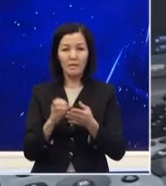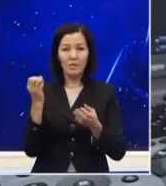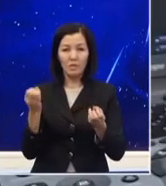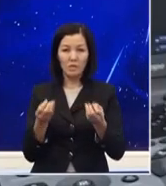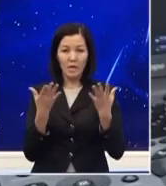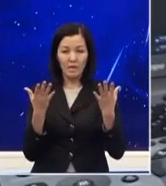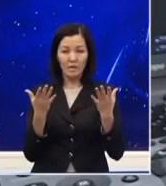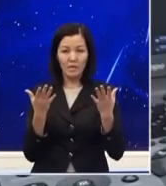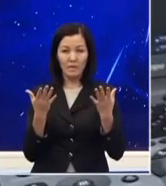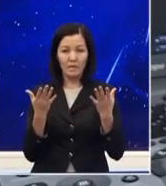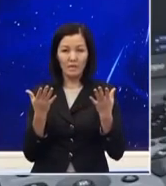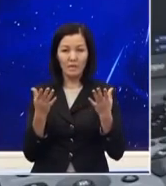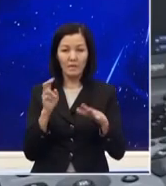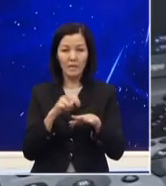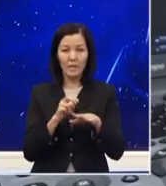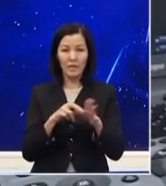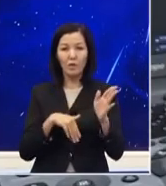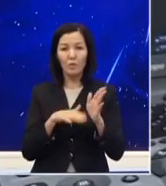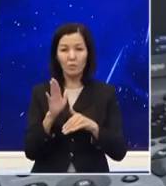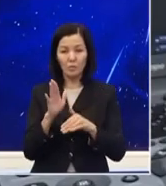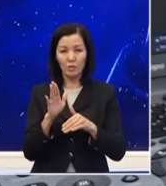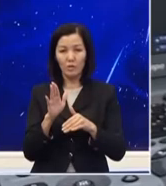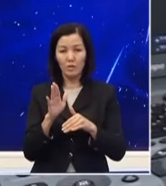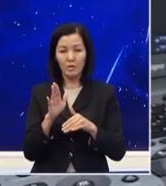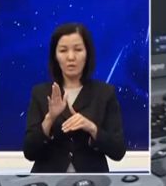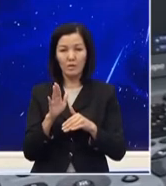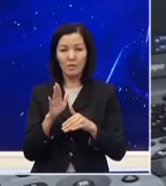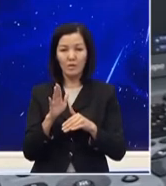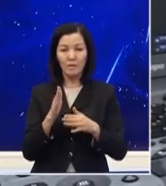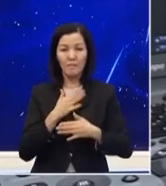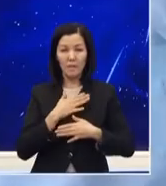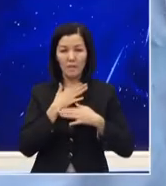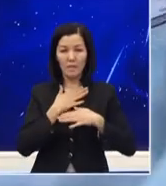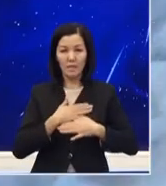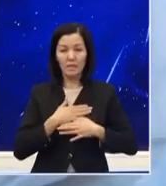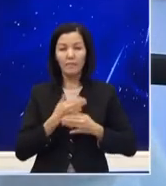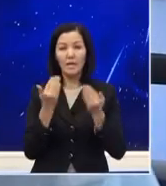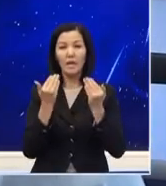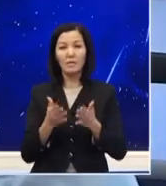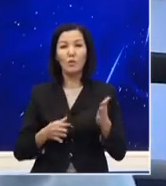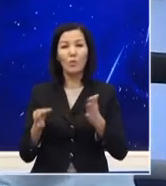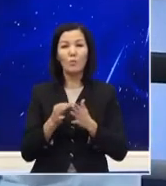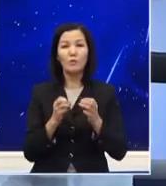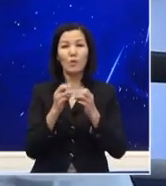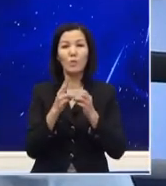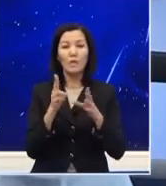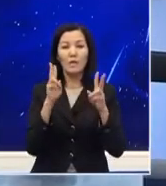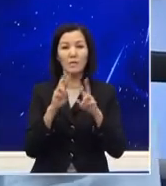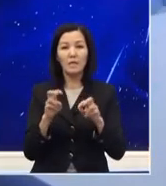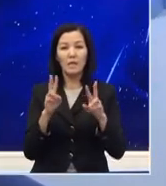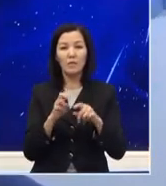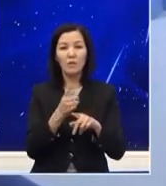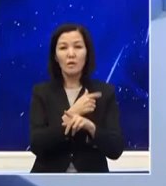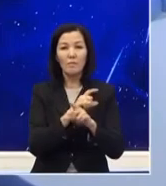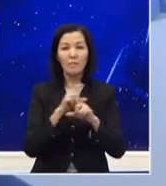жарық, білімді, білікті мамандар екен. Осында мен ризамын. Қазір облыста осындай 12 диагностикалық